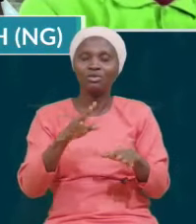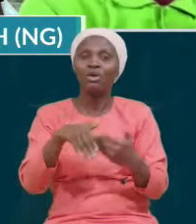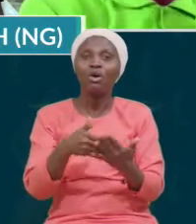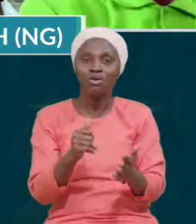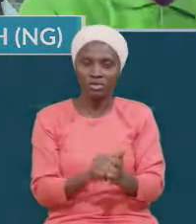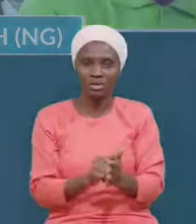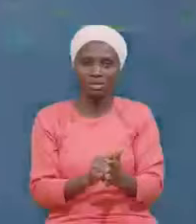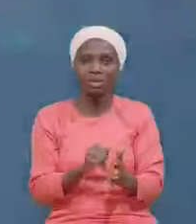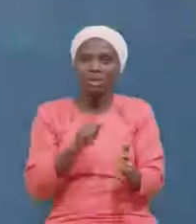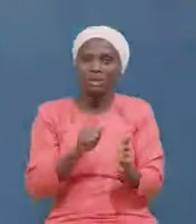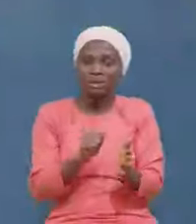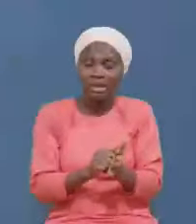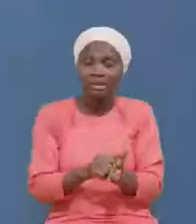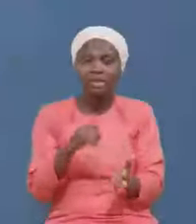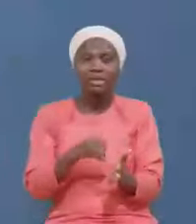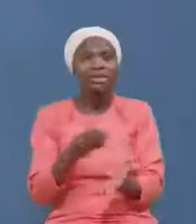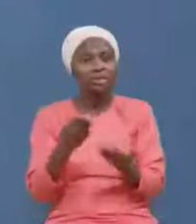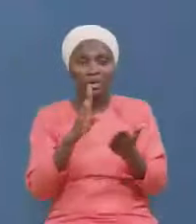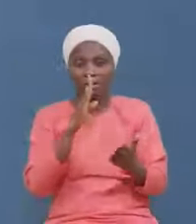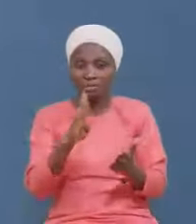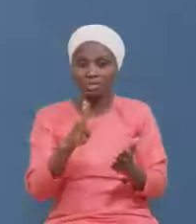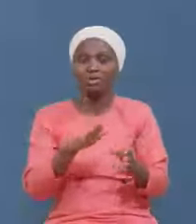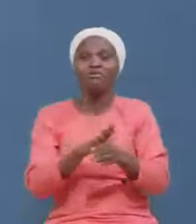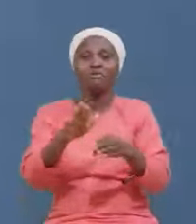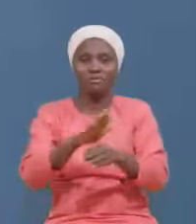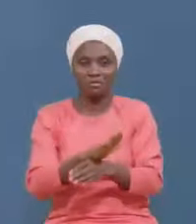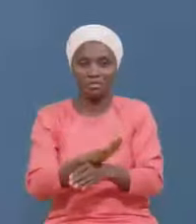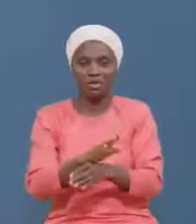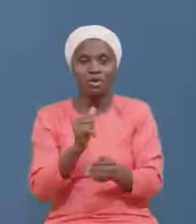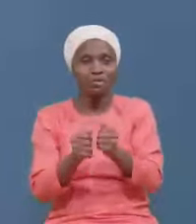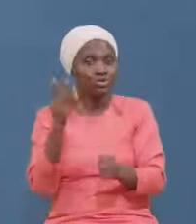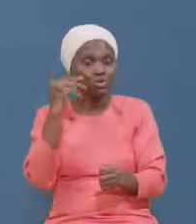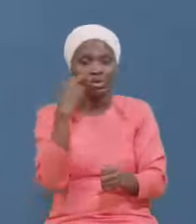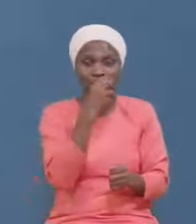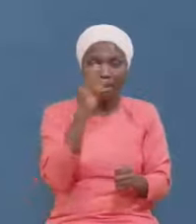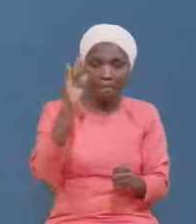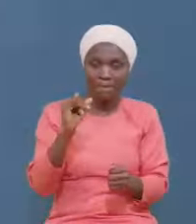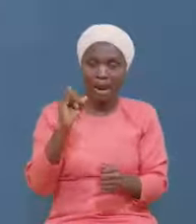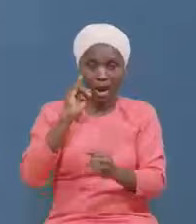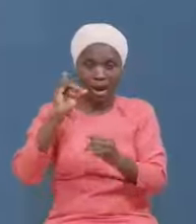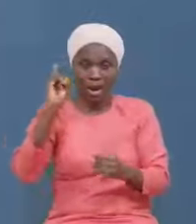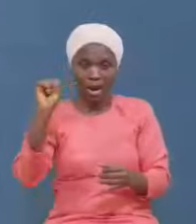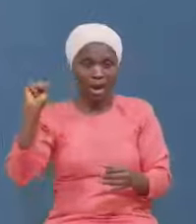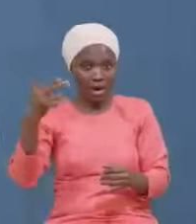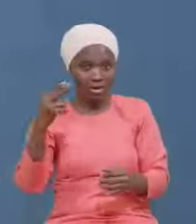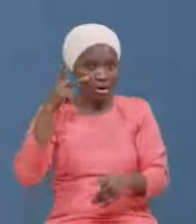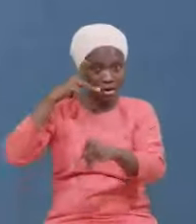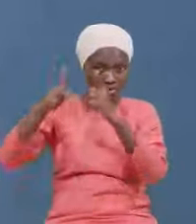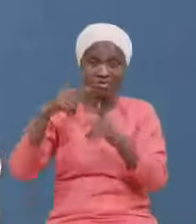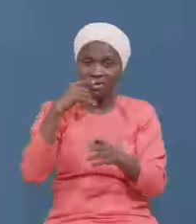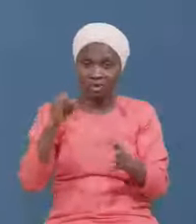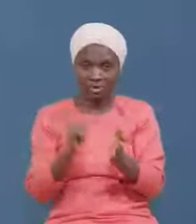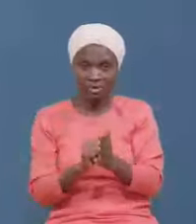that it might be fulfilled which was spoken by Isaiah the prophet, saying,